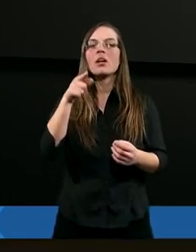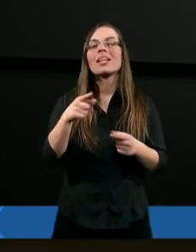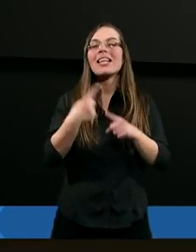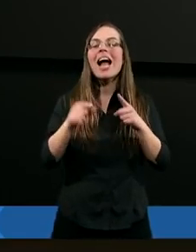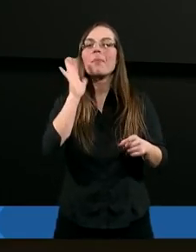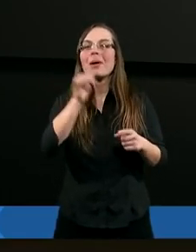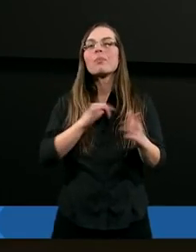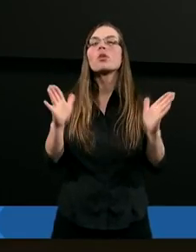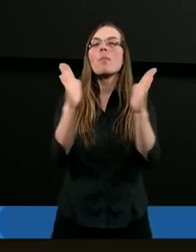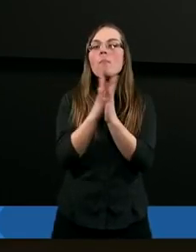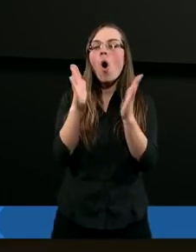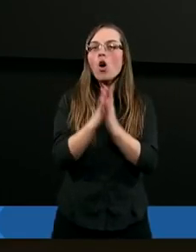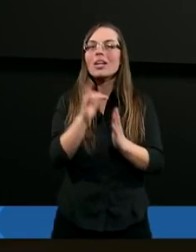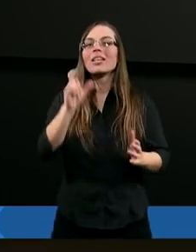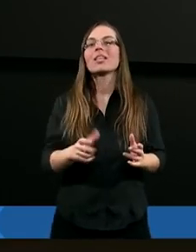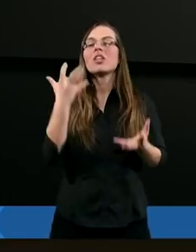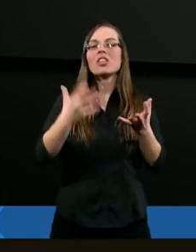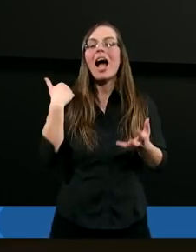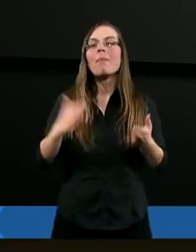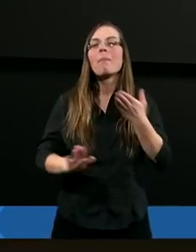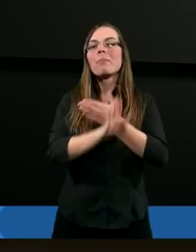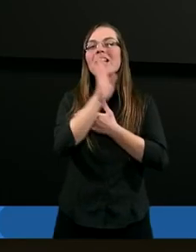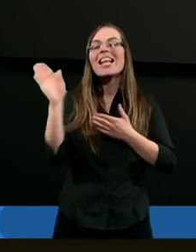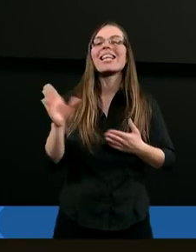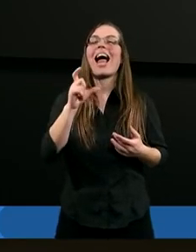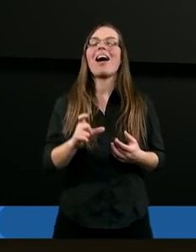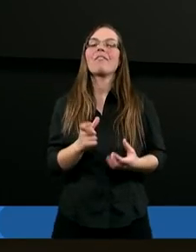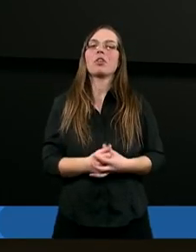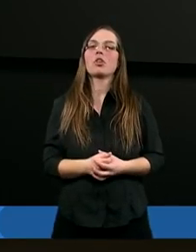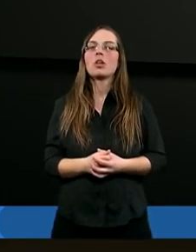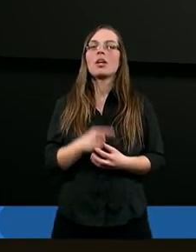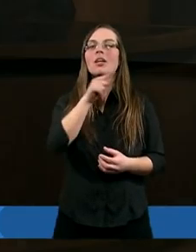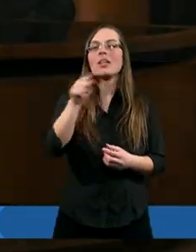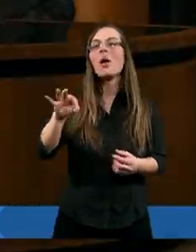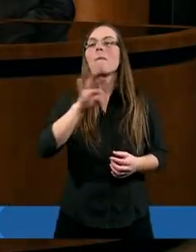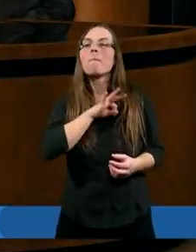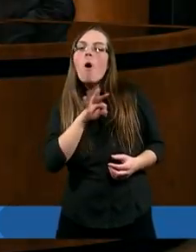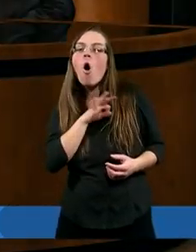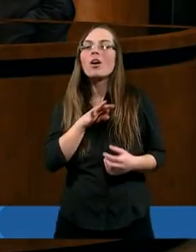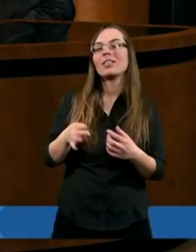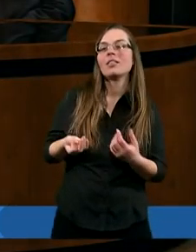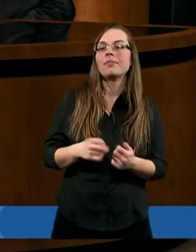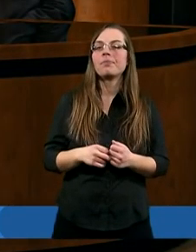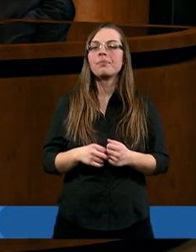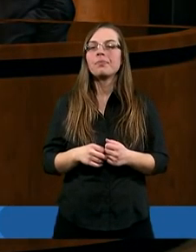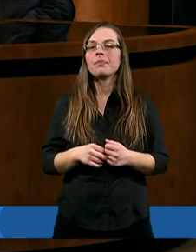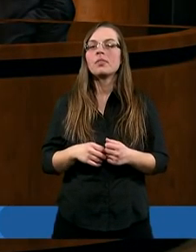Zanim będziemy się modlić, chciałbym przedstawić moich